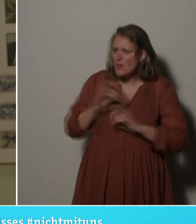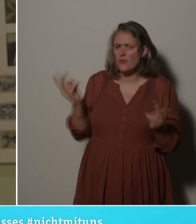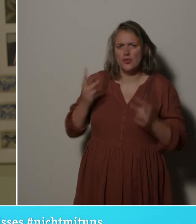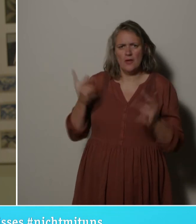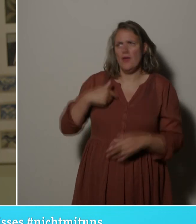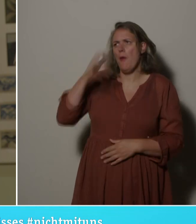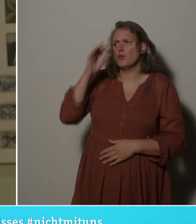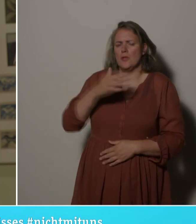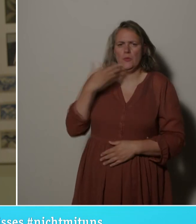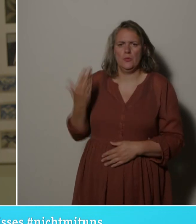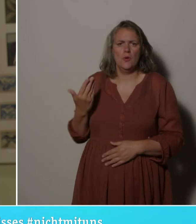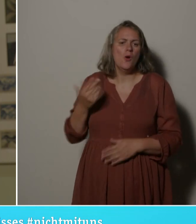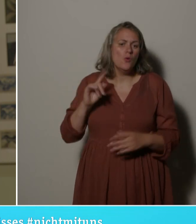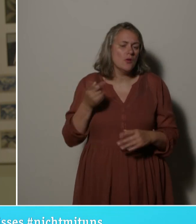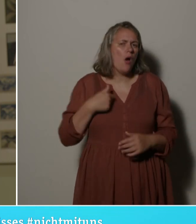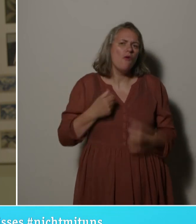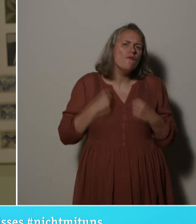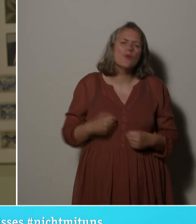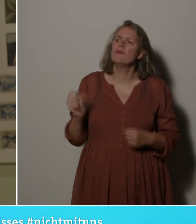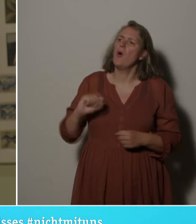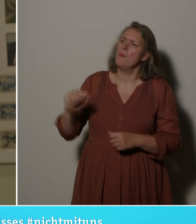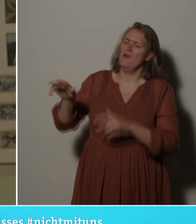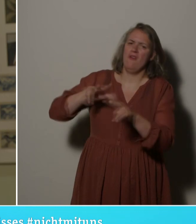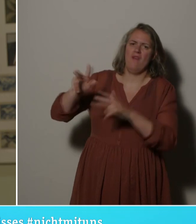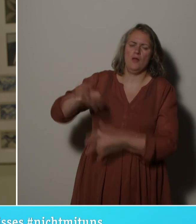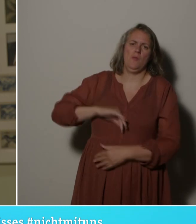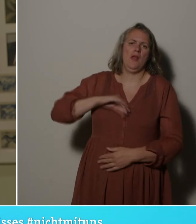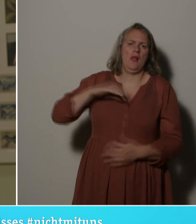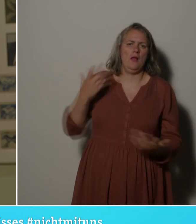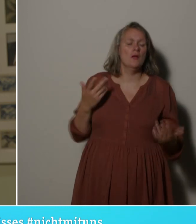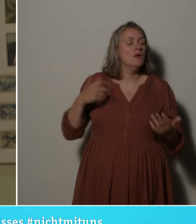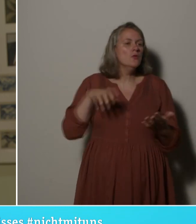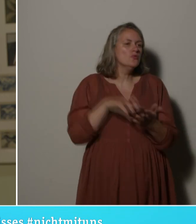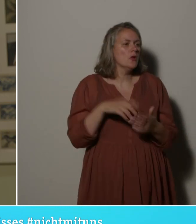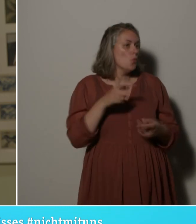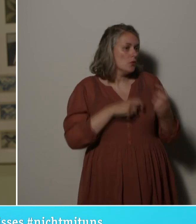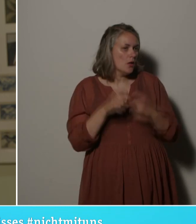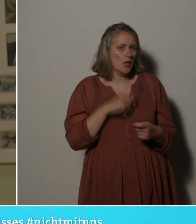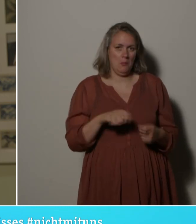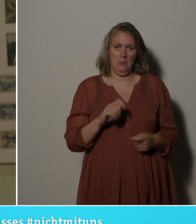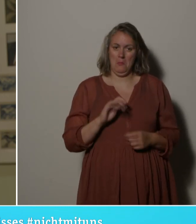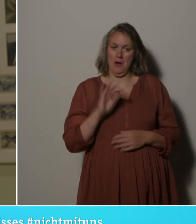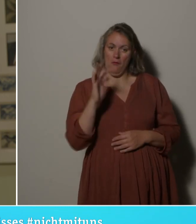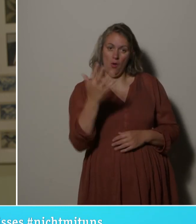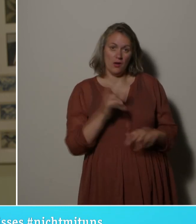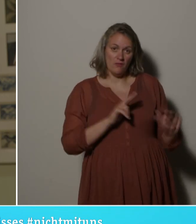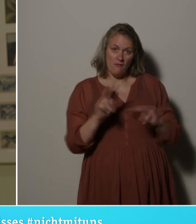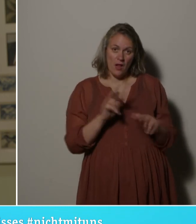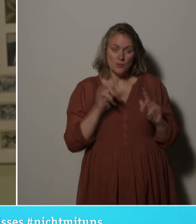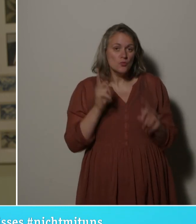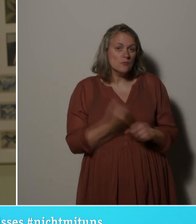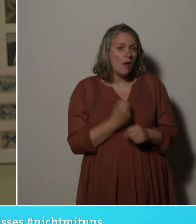Und wir sind wütend über die Mentalität der Verwaltung. Nein, die Stadt ist kein Unternehmen, das erfolgreich verwaltet werden